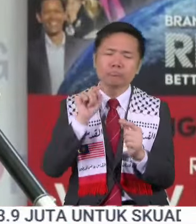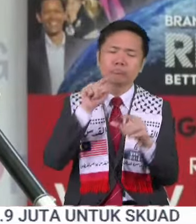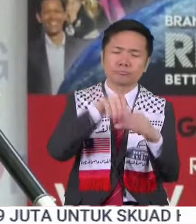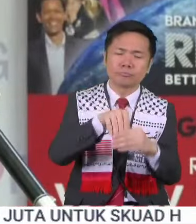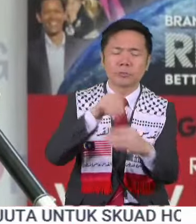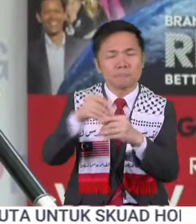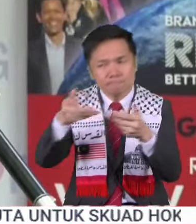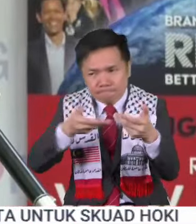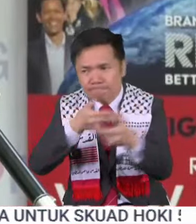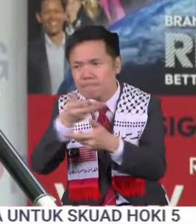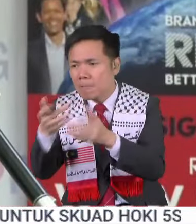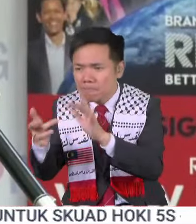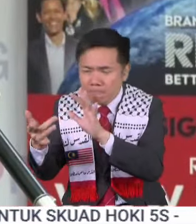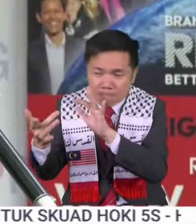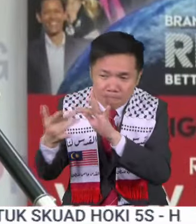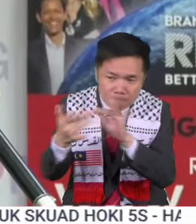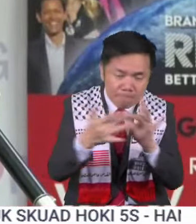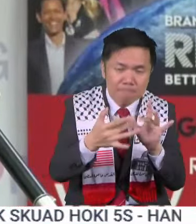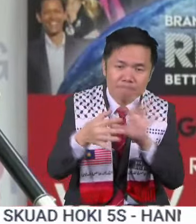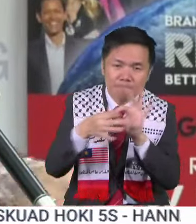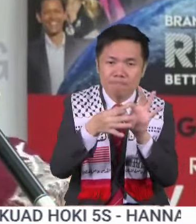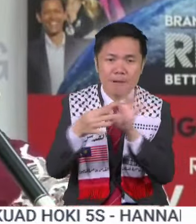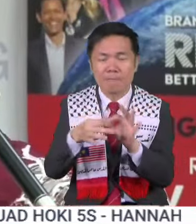rangkaian dan kerjasama